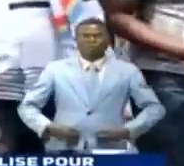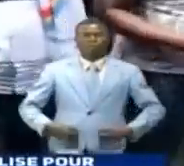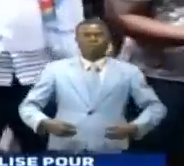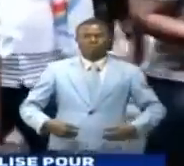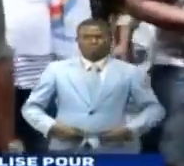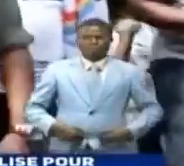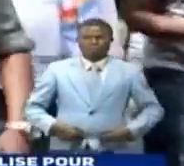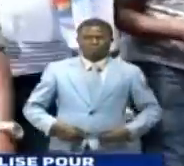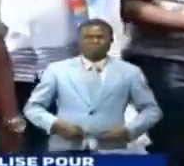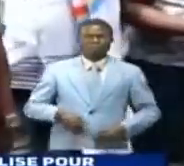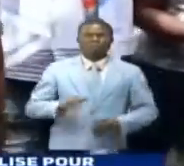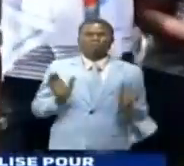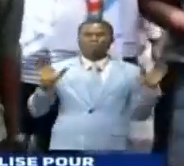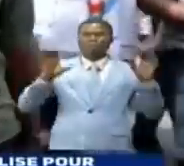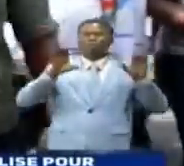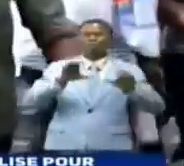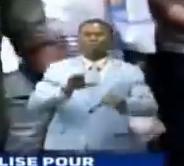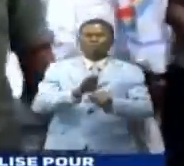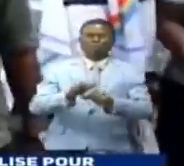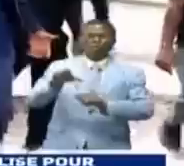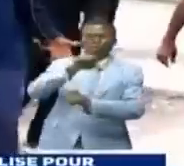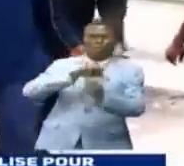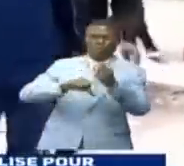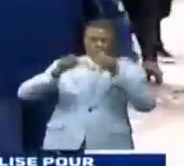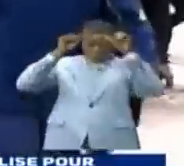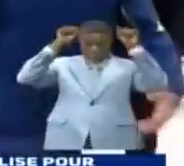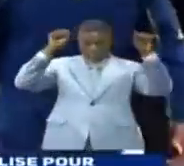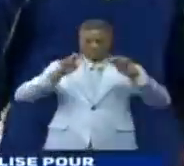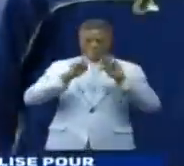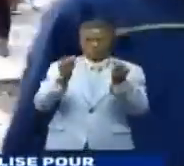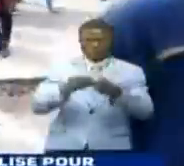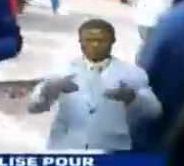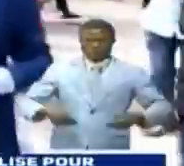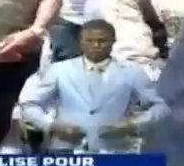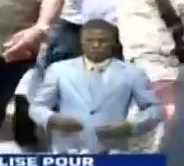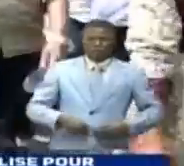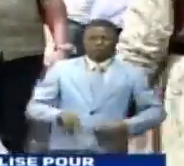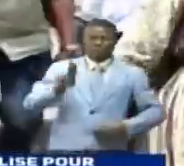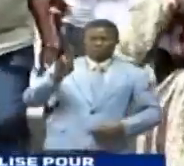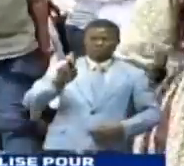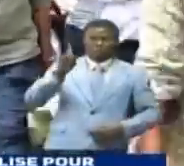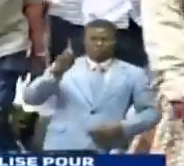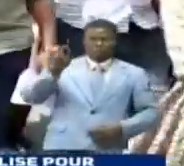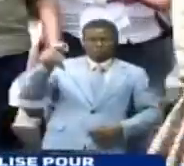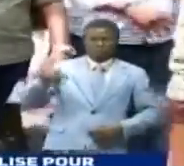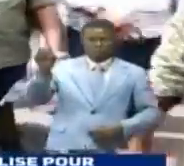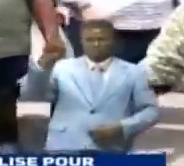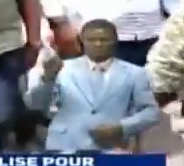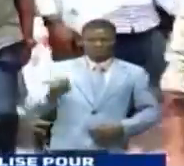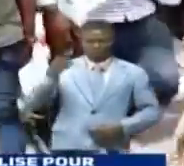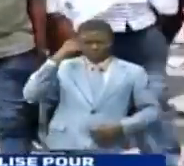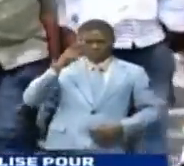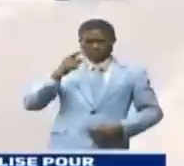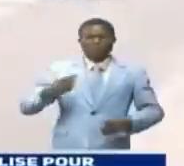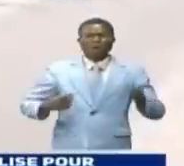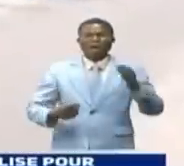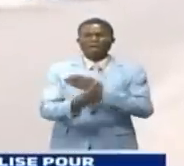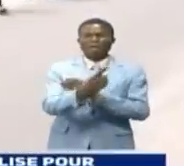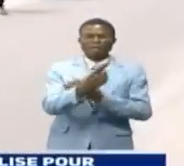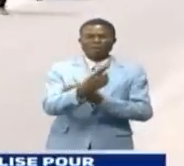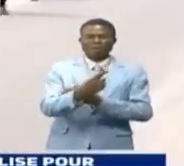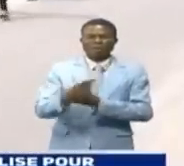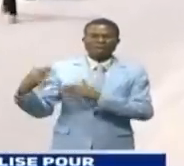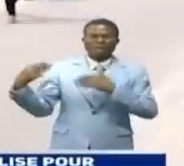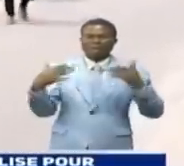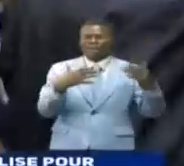Ils se sont mobilisés autour du président national de la Ligue des Jeunes de l'UDPS, Amissi Makutano, pour dénoncer l'agression rwandaise